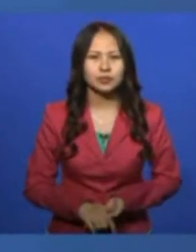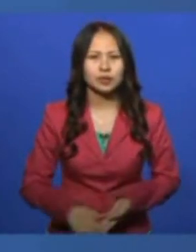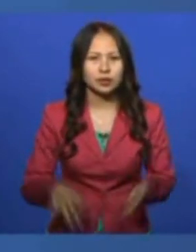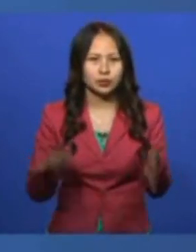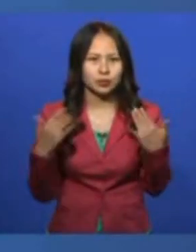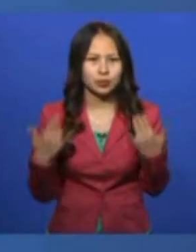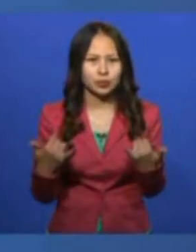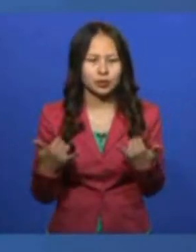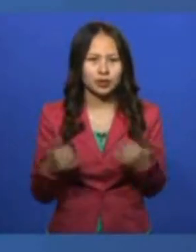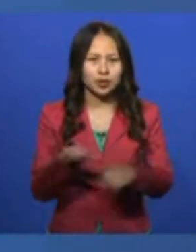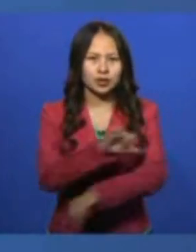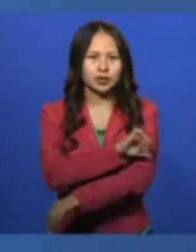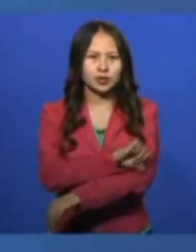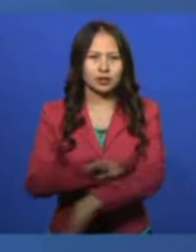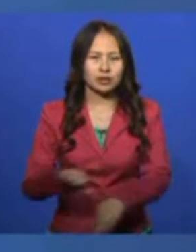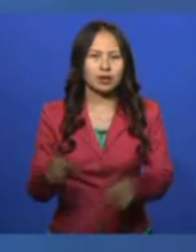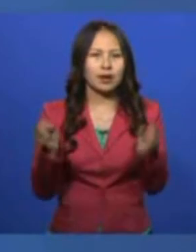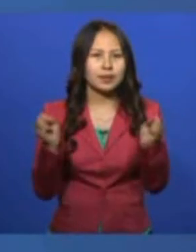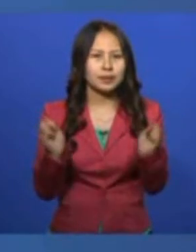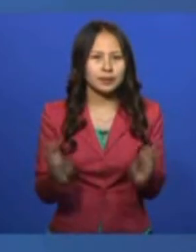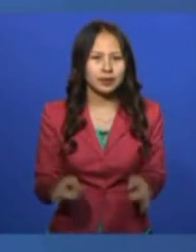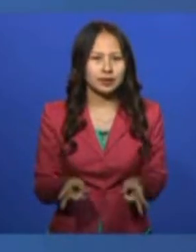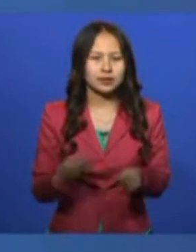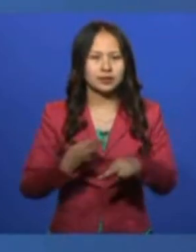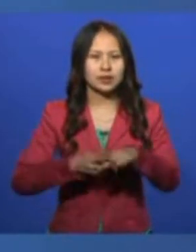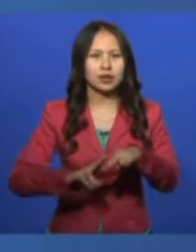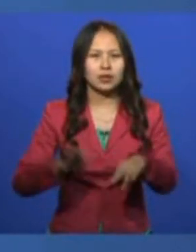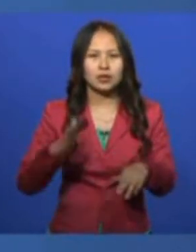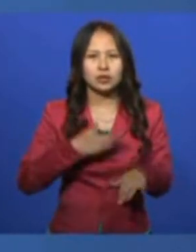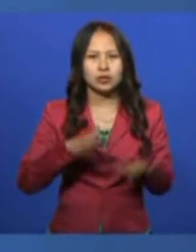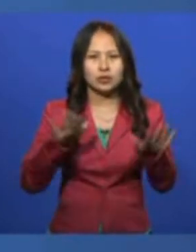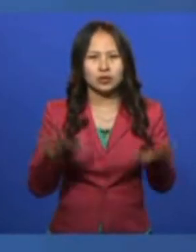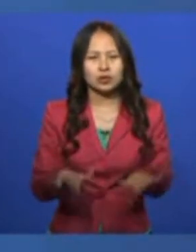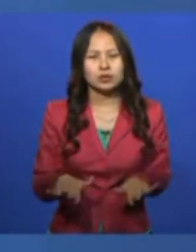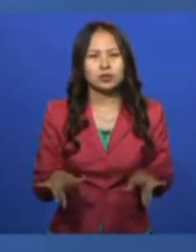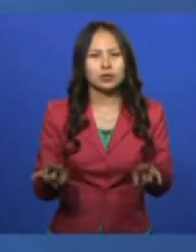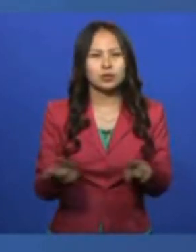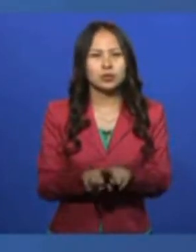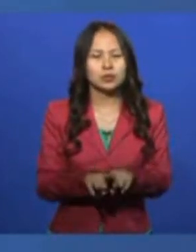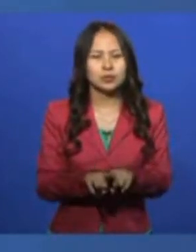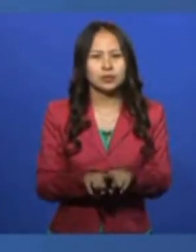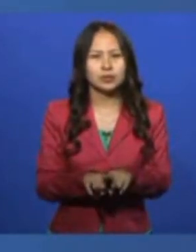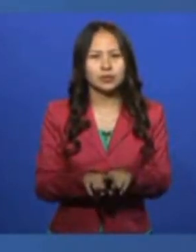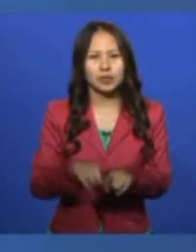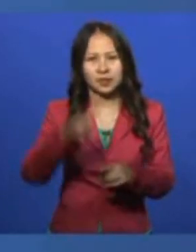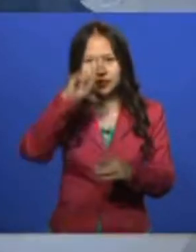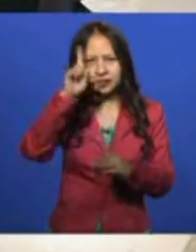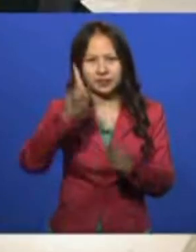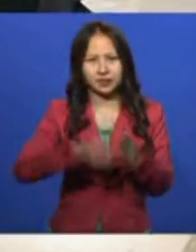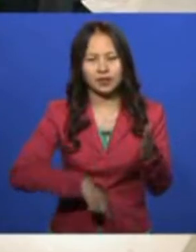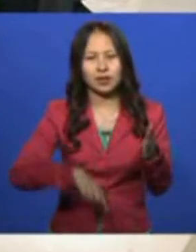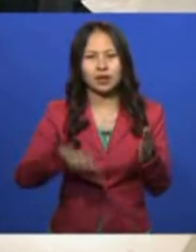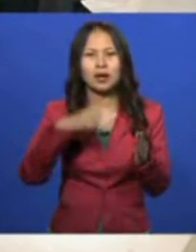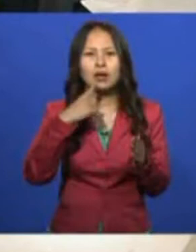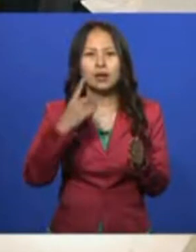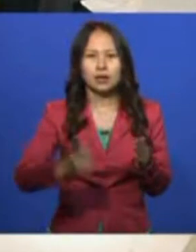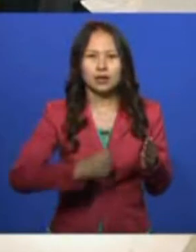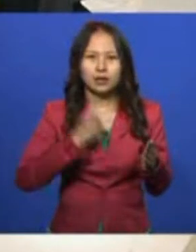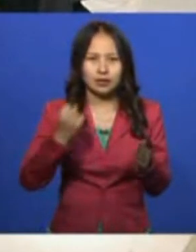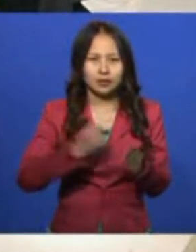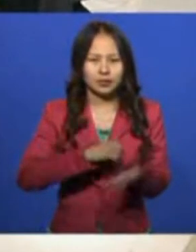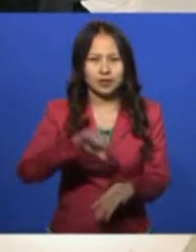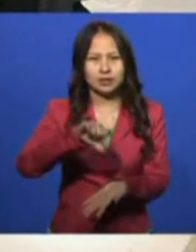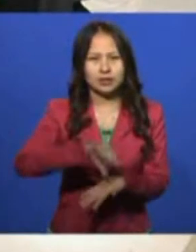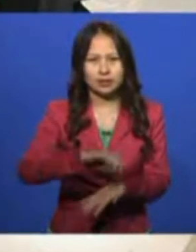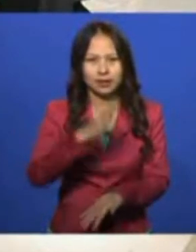Бүгінде шекарамыздың қауіпсіздігі, халқымыздың амандығы сенімді сарбаздар күзетіп тұр. Олар